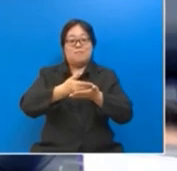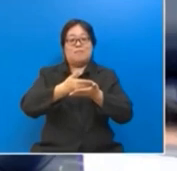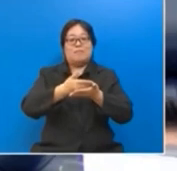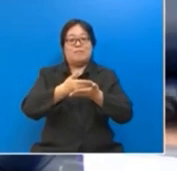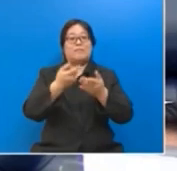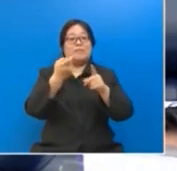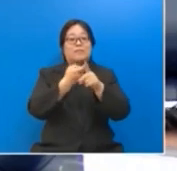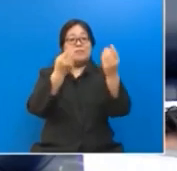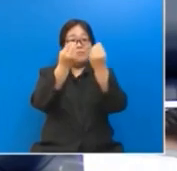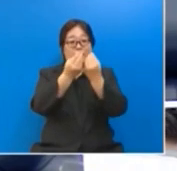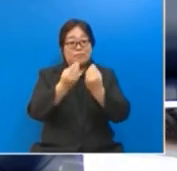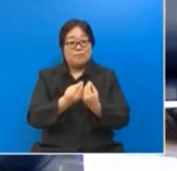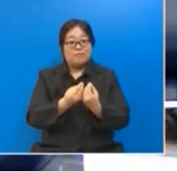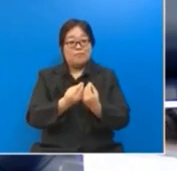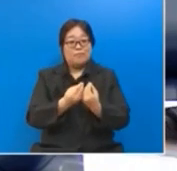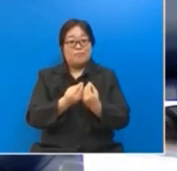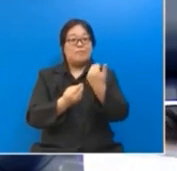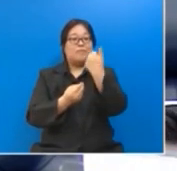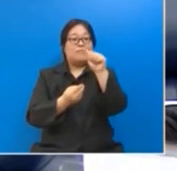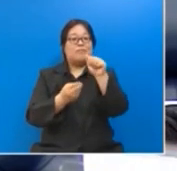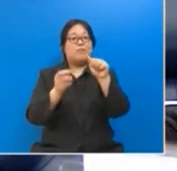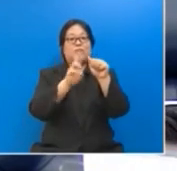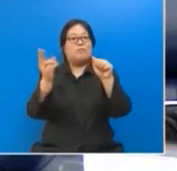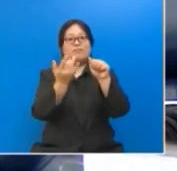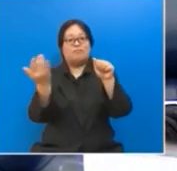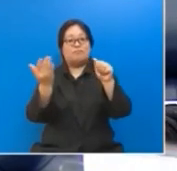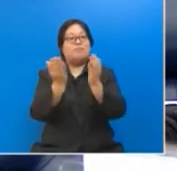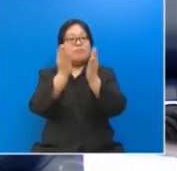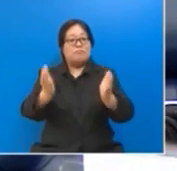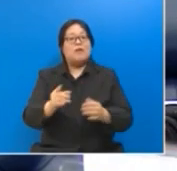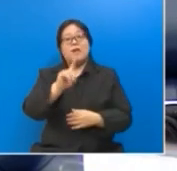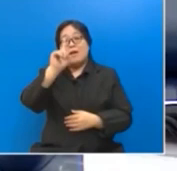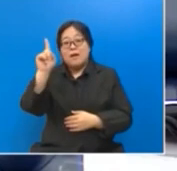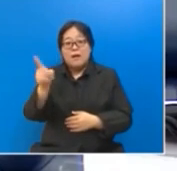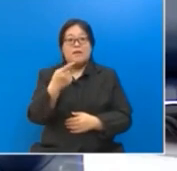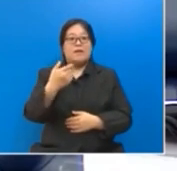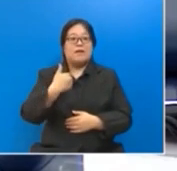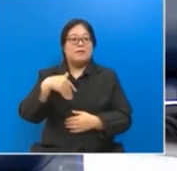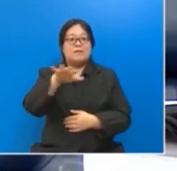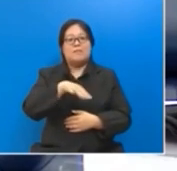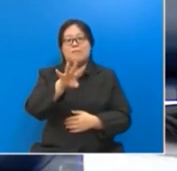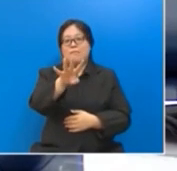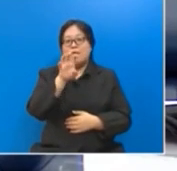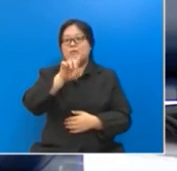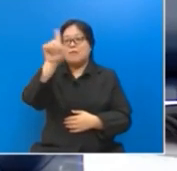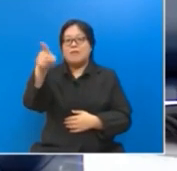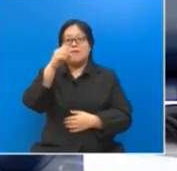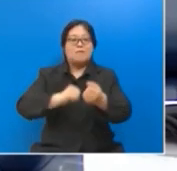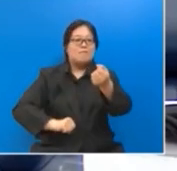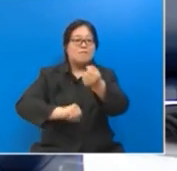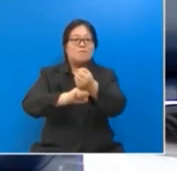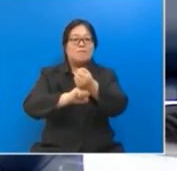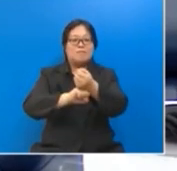sebanyak 10,000 pemohon dan hanya ada kurang lebih 400 saja tajaan